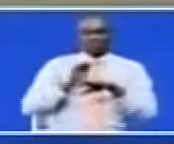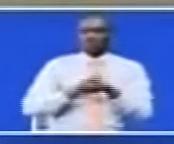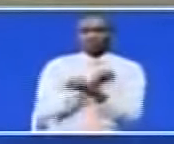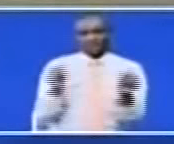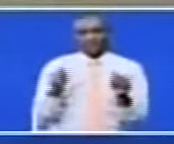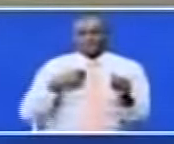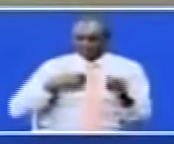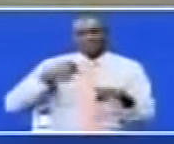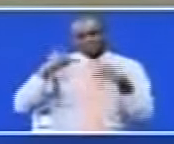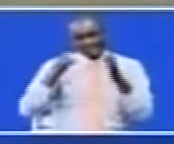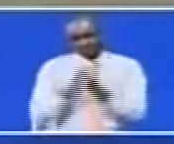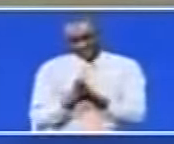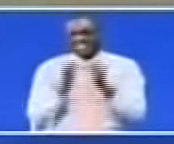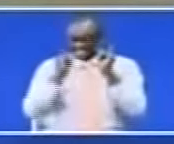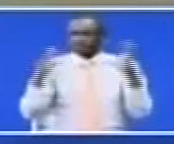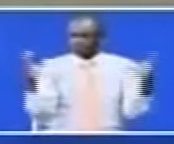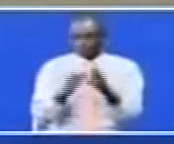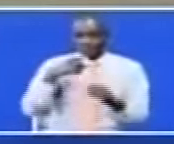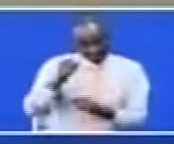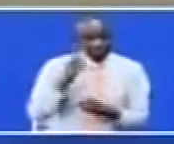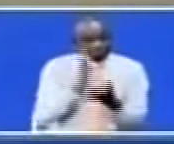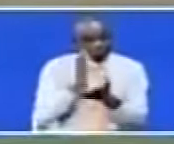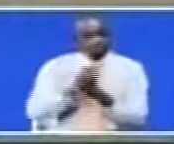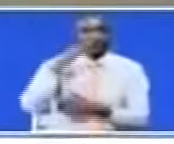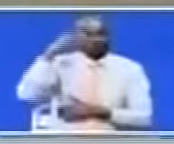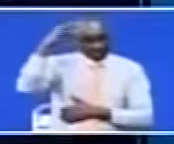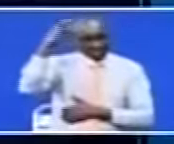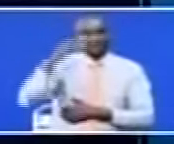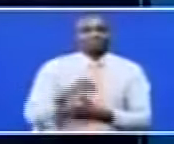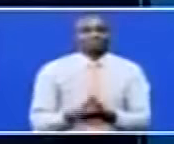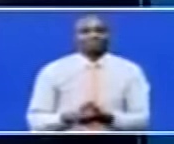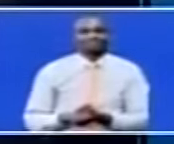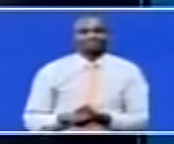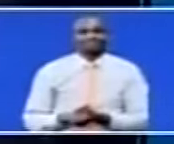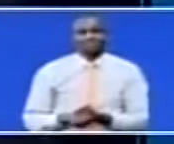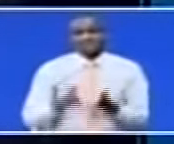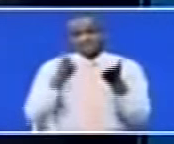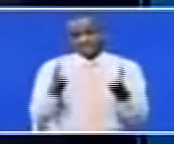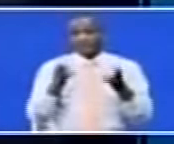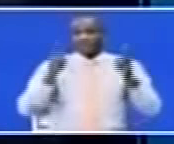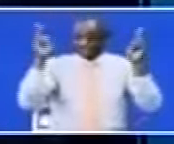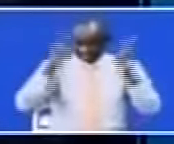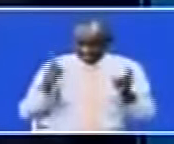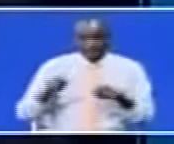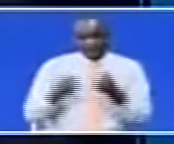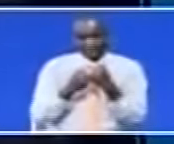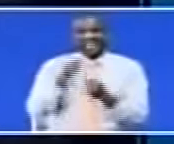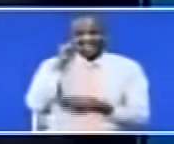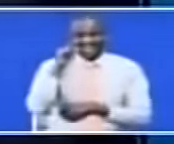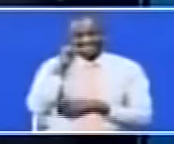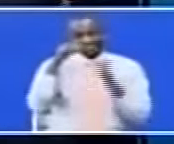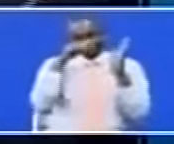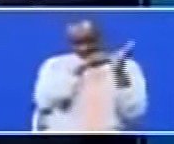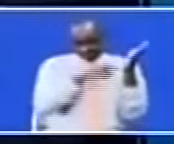Tumecheza new generation inapeleka watu mbali. And after the international break, the English Premier League